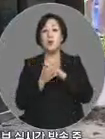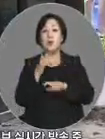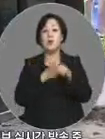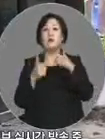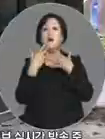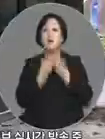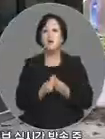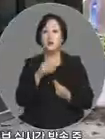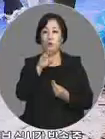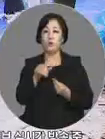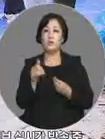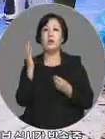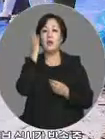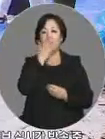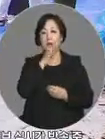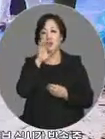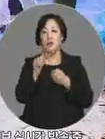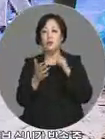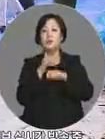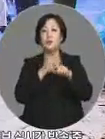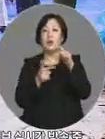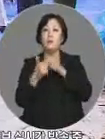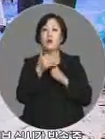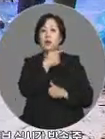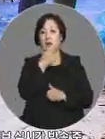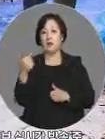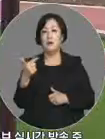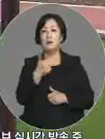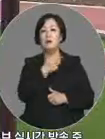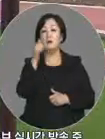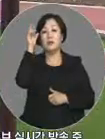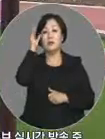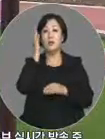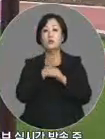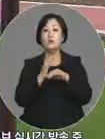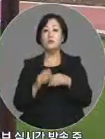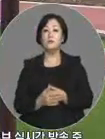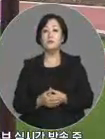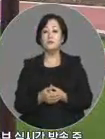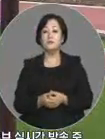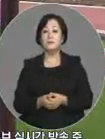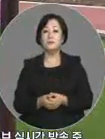안식처이자 청량제가 될 것으로 기대됩니다. UBC 뉴스 김예은입니다.